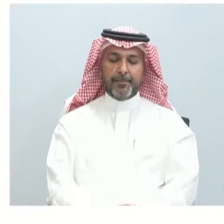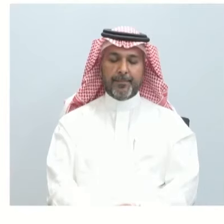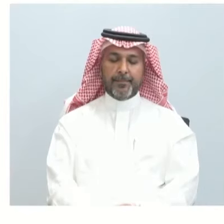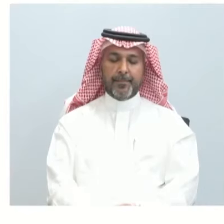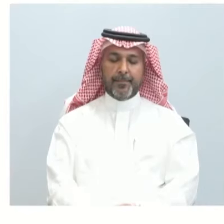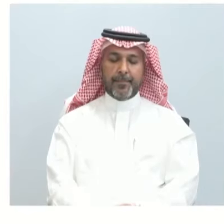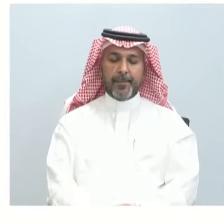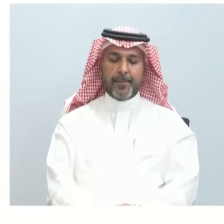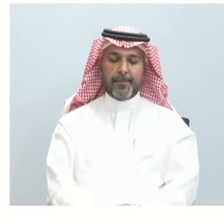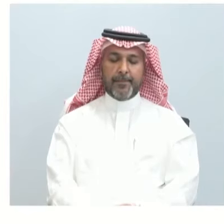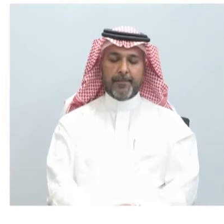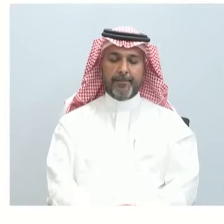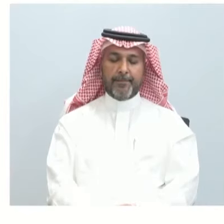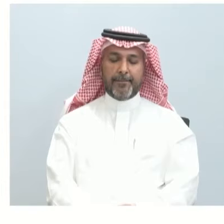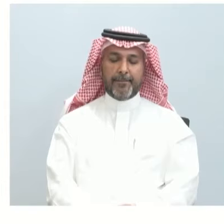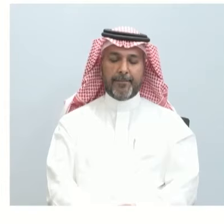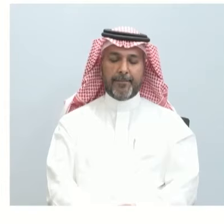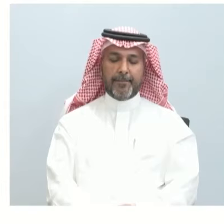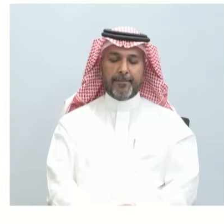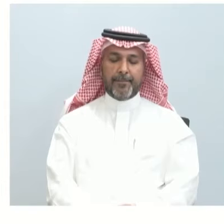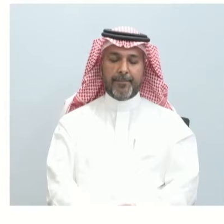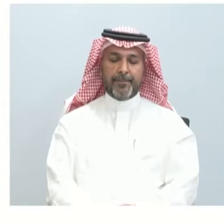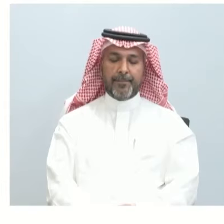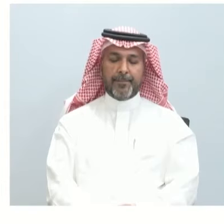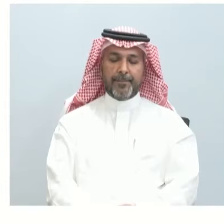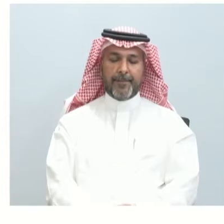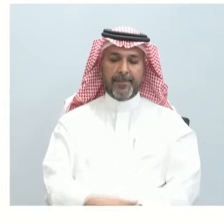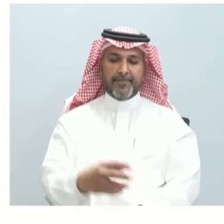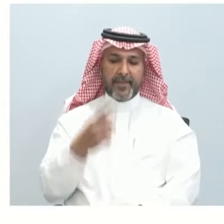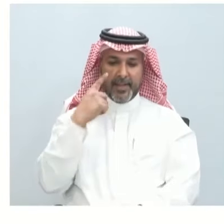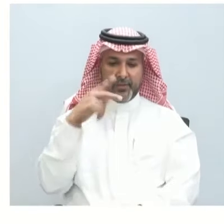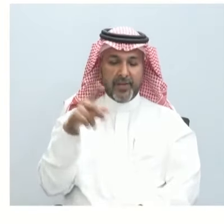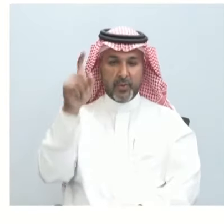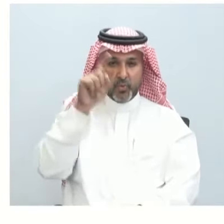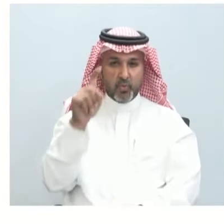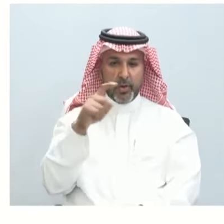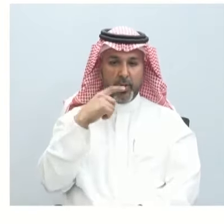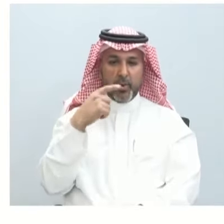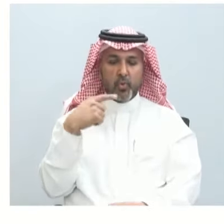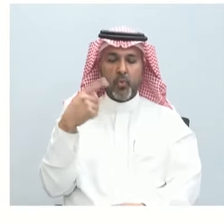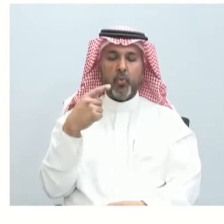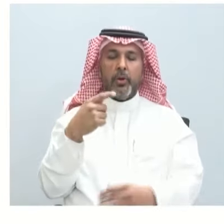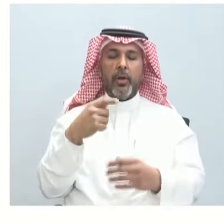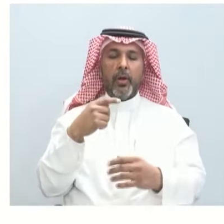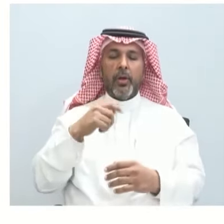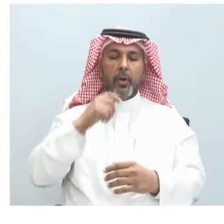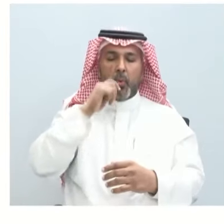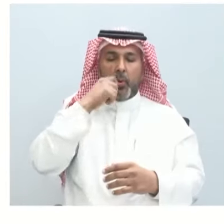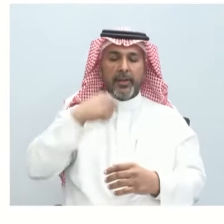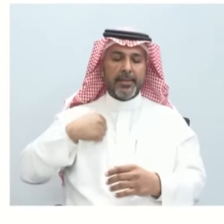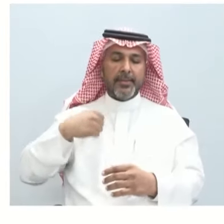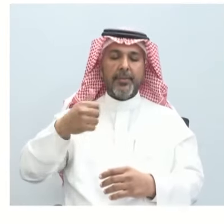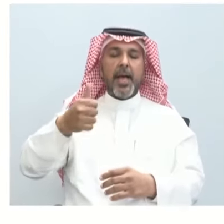الحدود كثيره حدود في مجال حياتنا العامه بهذا السؤال فقط تاكد اشترى احمد